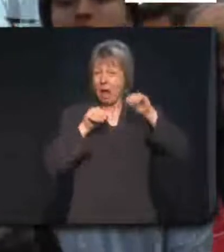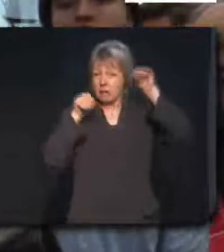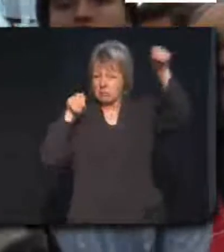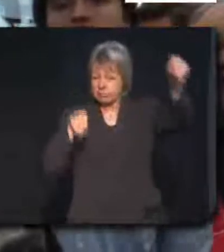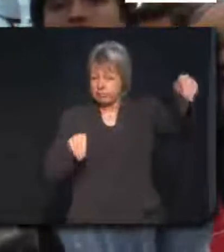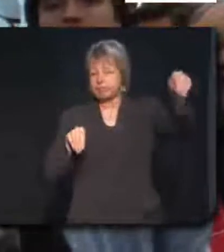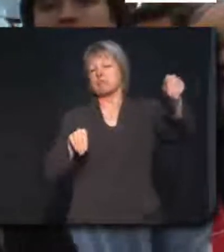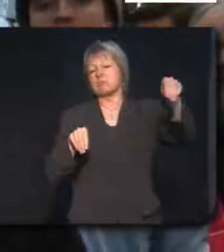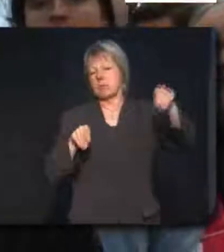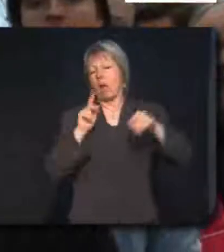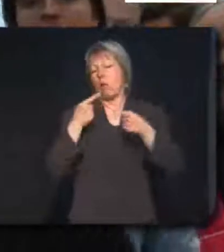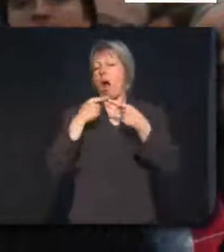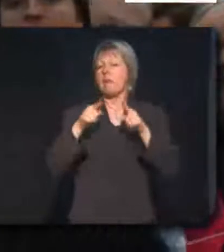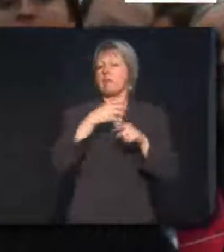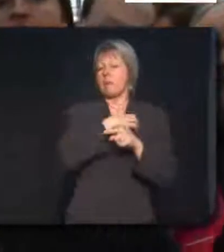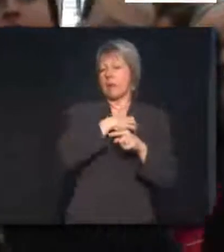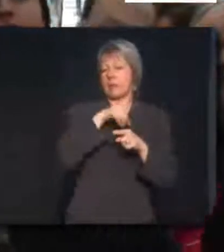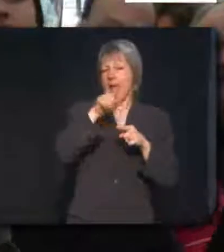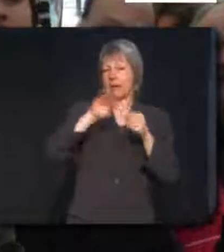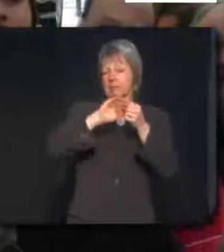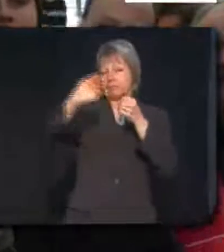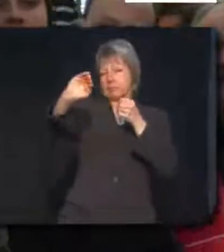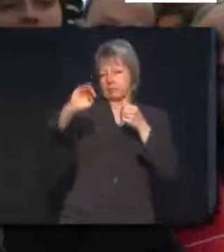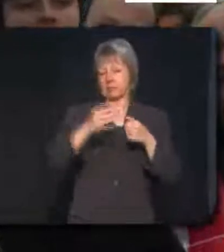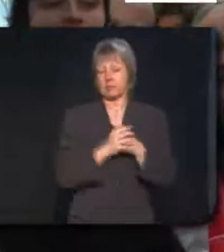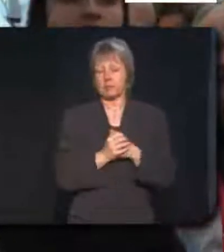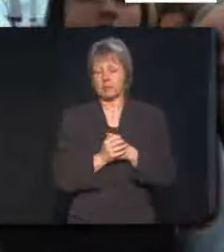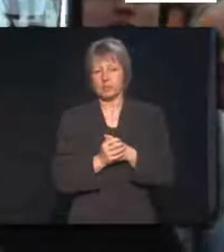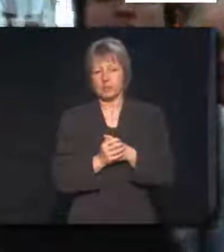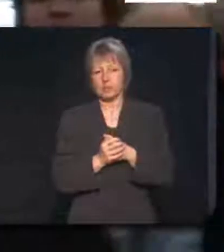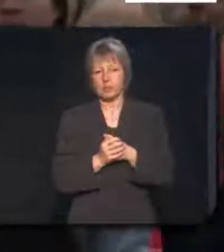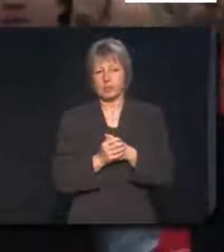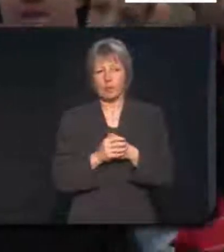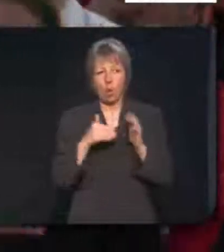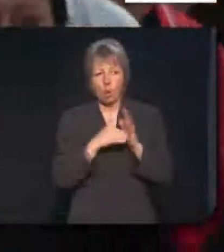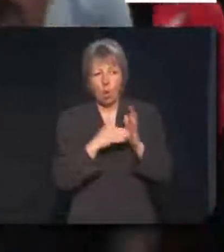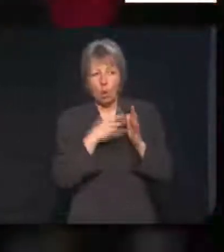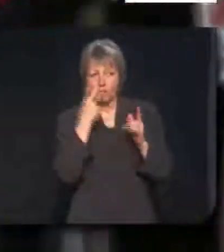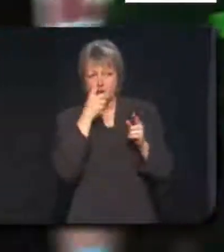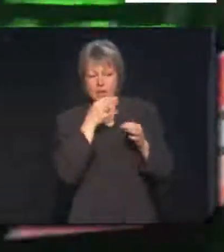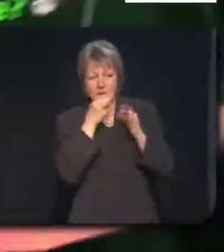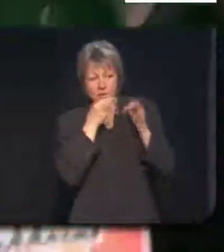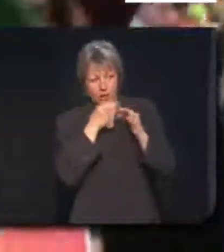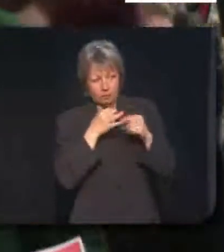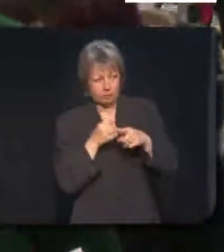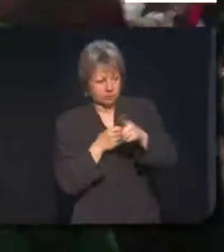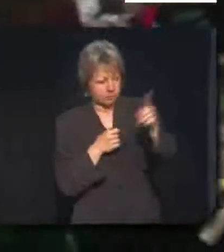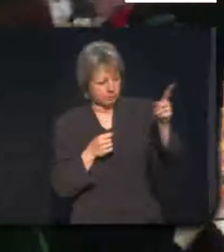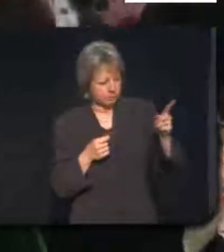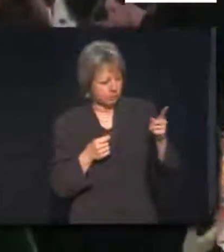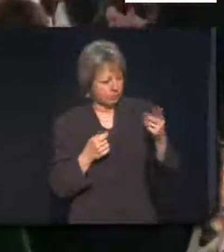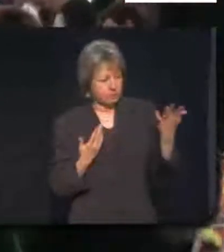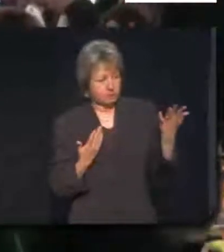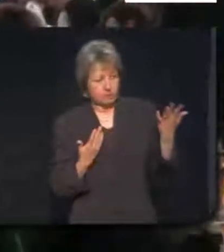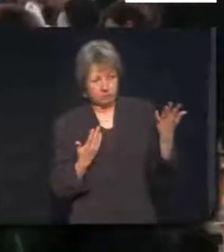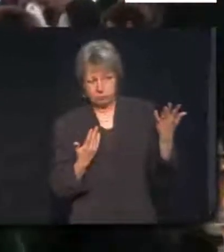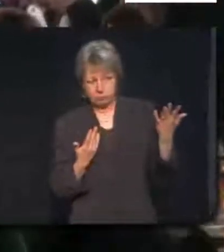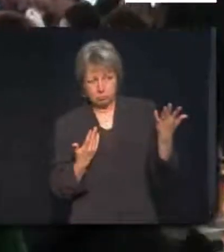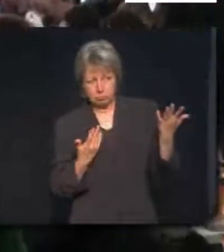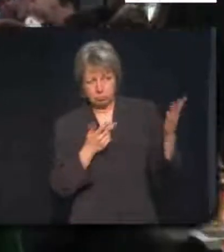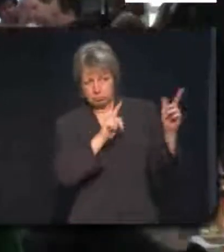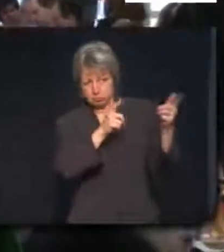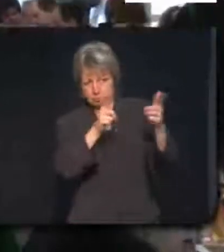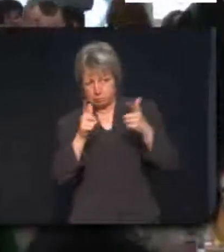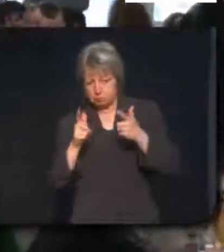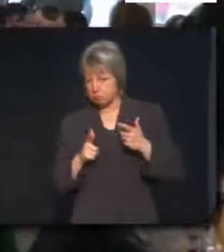gibt es noch Verständnis Fragen das war jetzt schon ein halber Redebeitrag das sehe ich nicht gut dann im